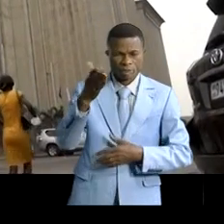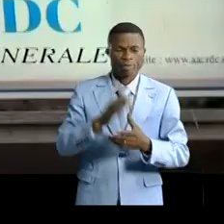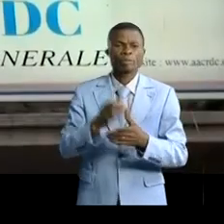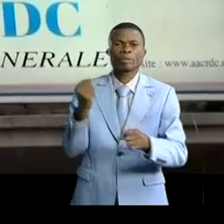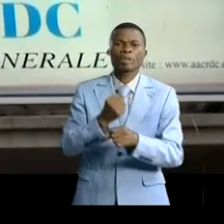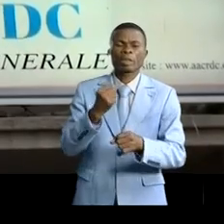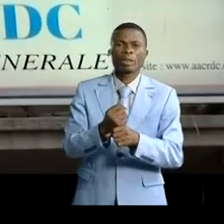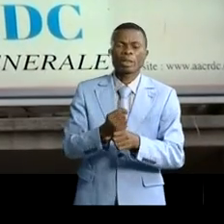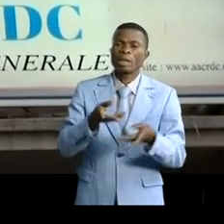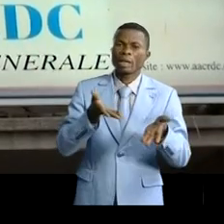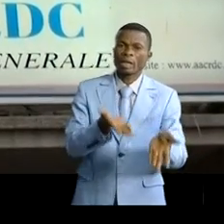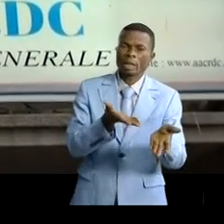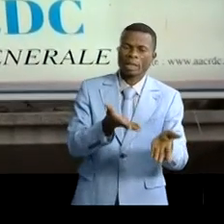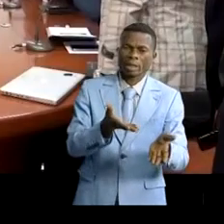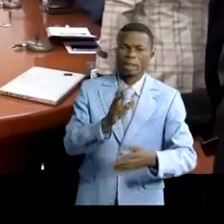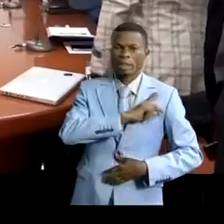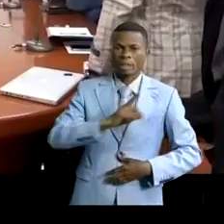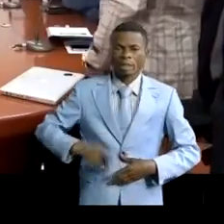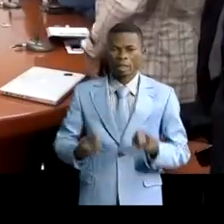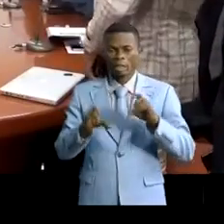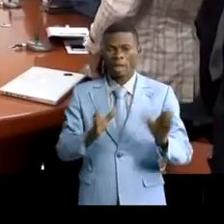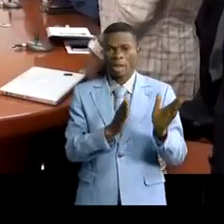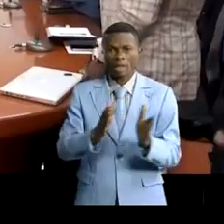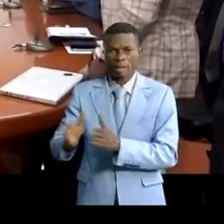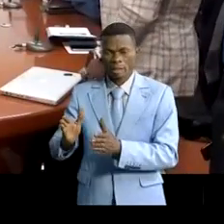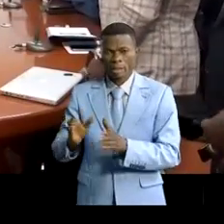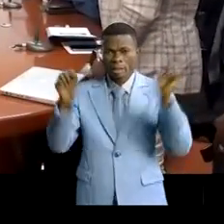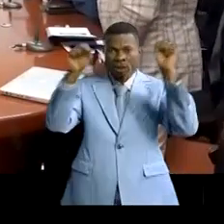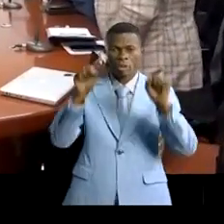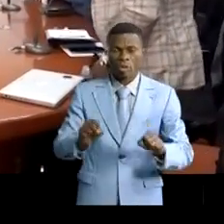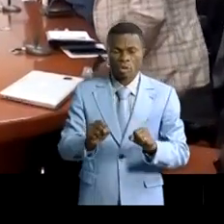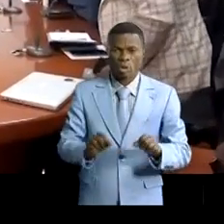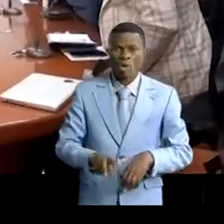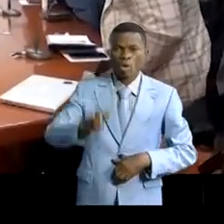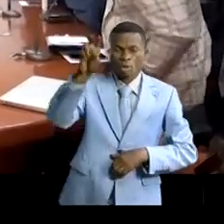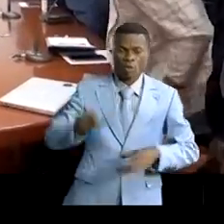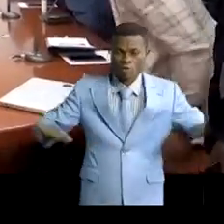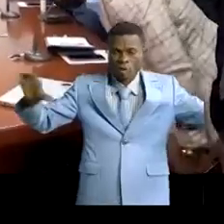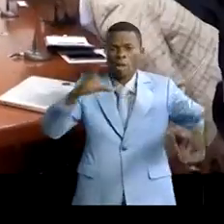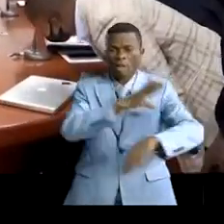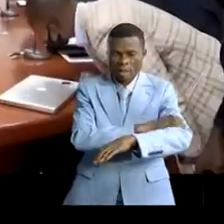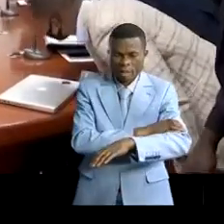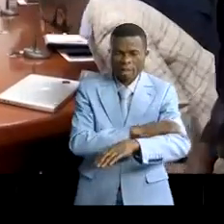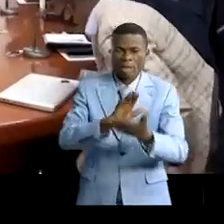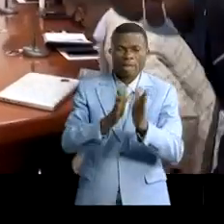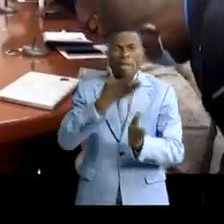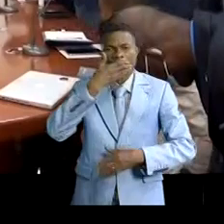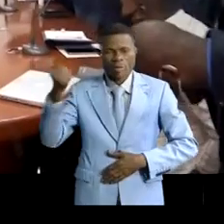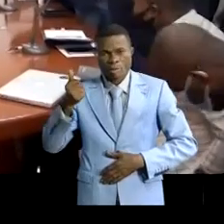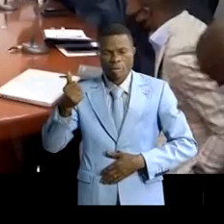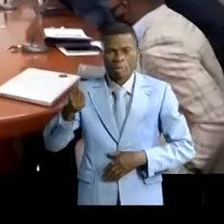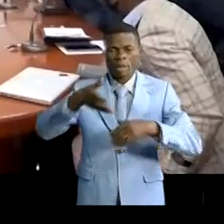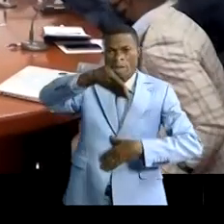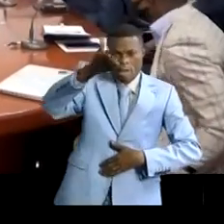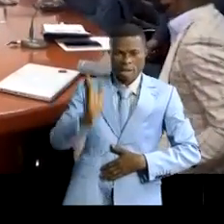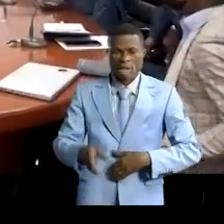travaux vont permettre à la RDC de se préparer pour que son système de l'aviation civile soit bien coté par les experts de l'Organisation